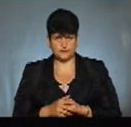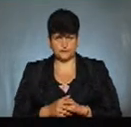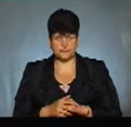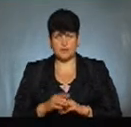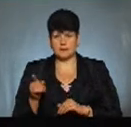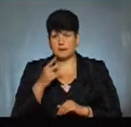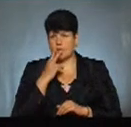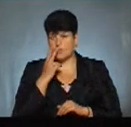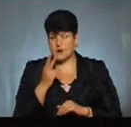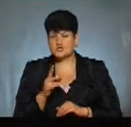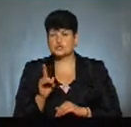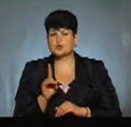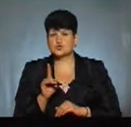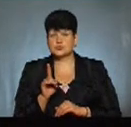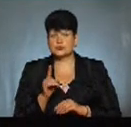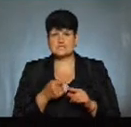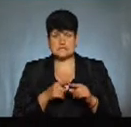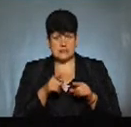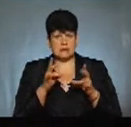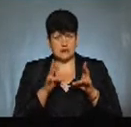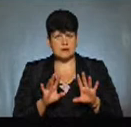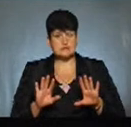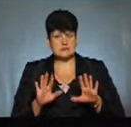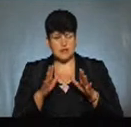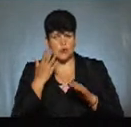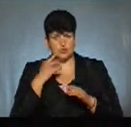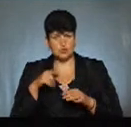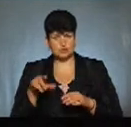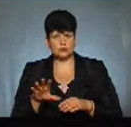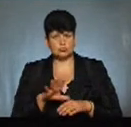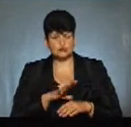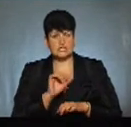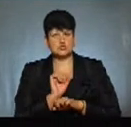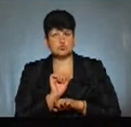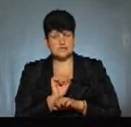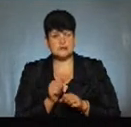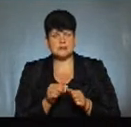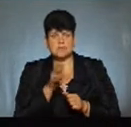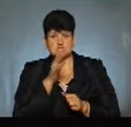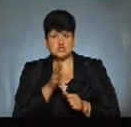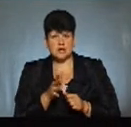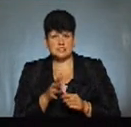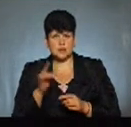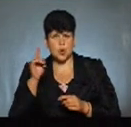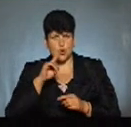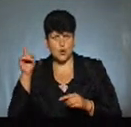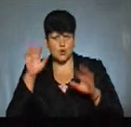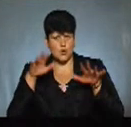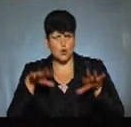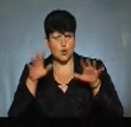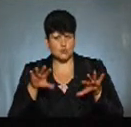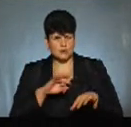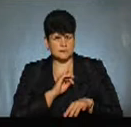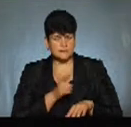побачили, що ця трагедія сталася, коли люди перебували на зупинці під час грози. Чи